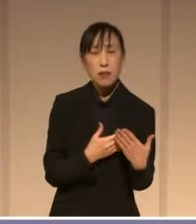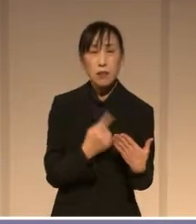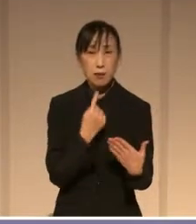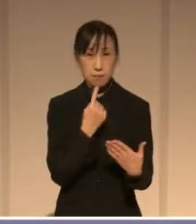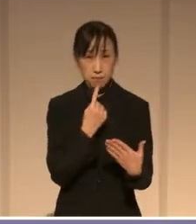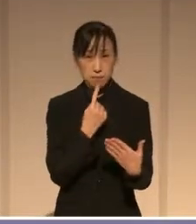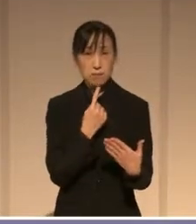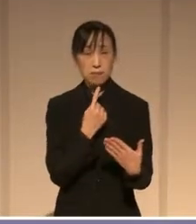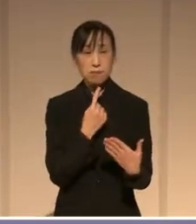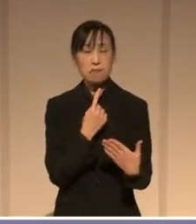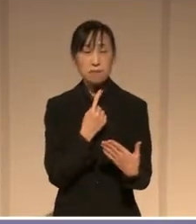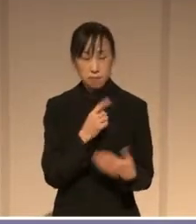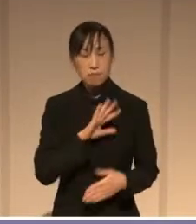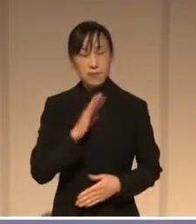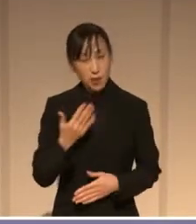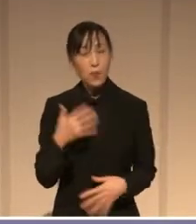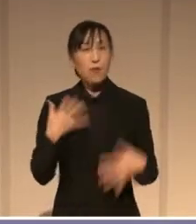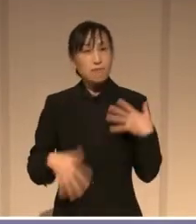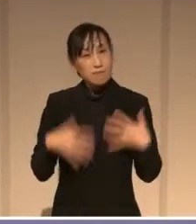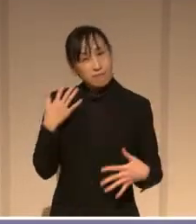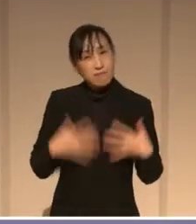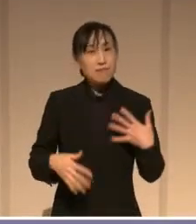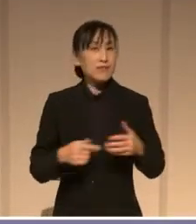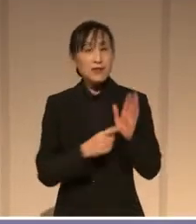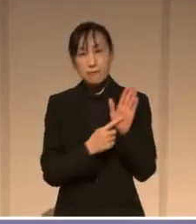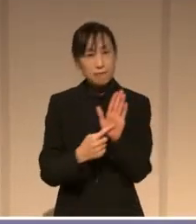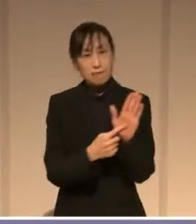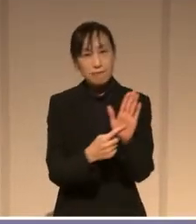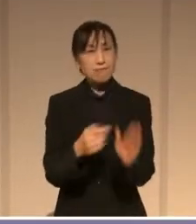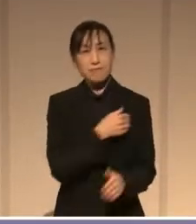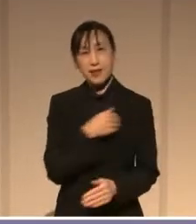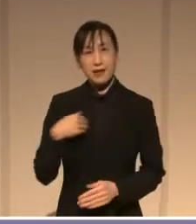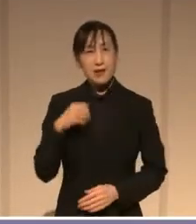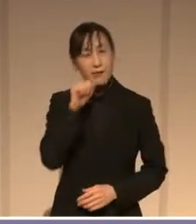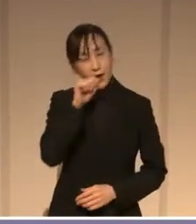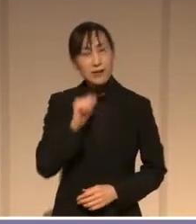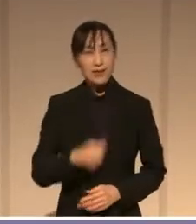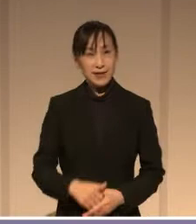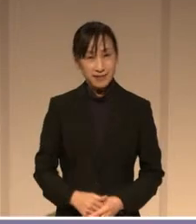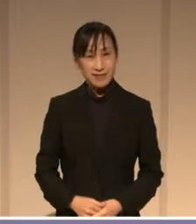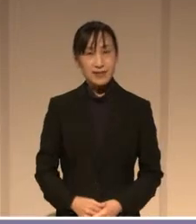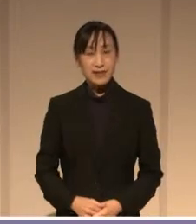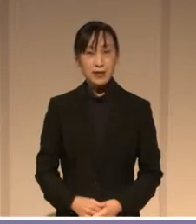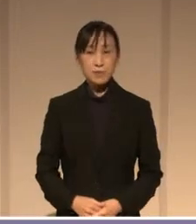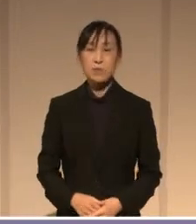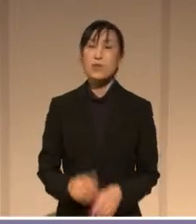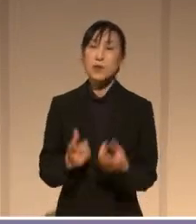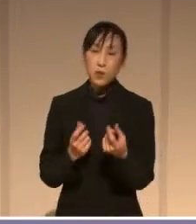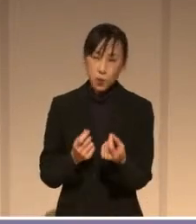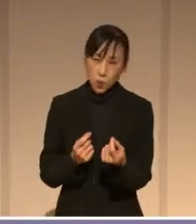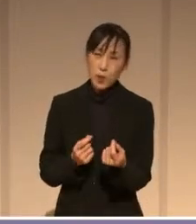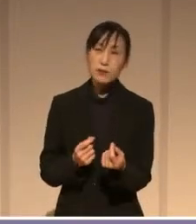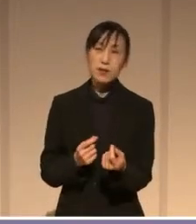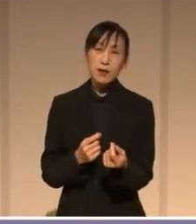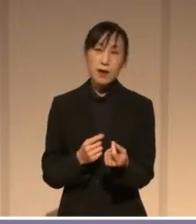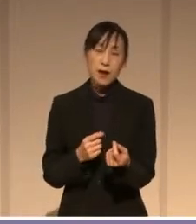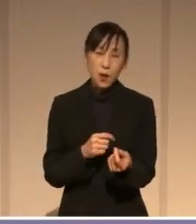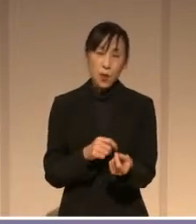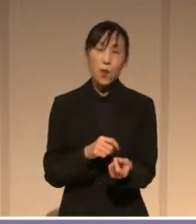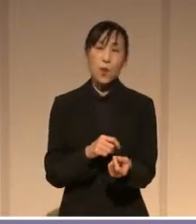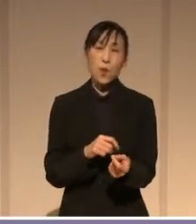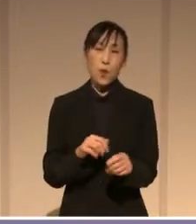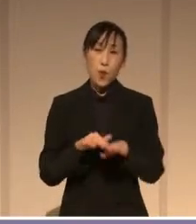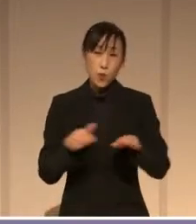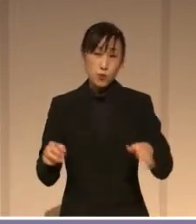楽しんで演技をすることができたので良かったですやっぱりね舞台に上がるまでが市場巾着バック